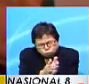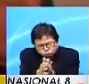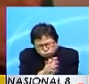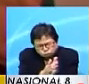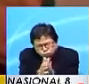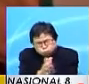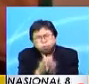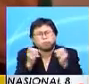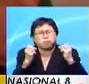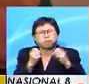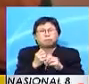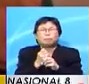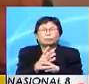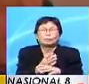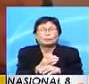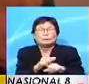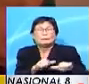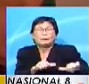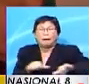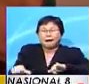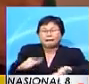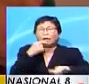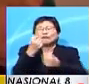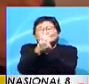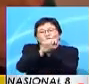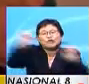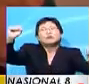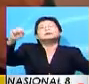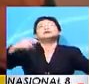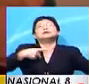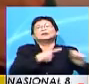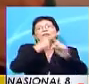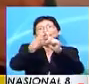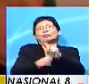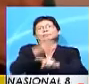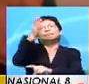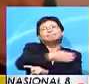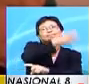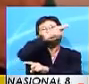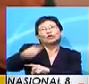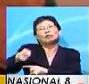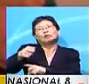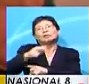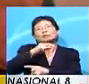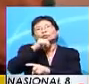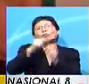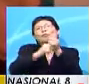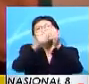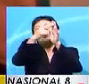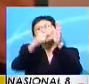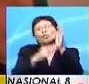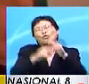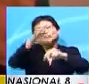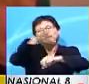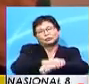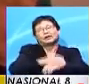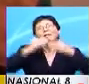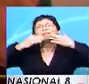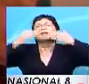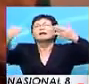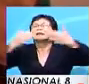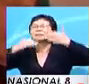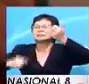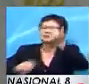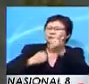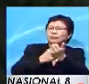actions to act and to release all of us from this illegal detention from the Israeli regime. Thank you for your support